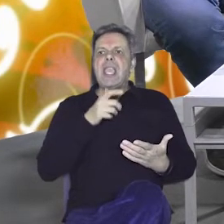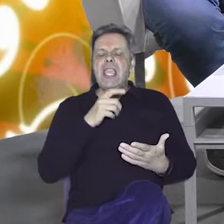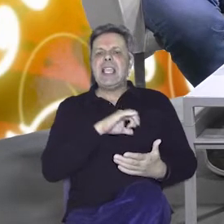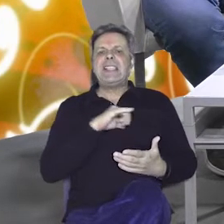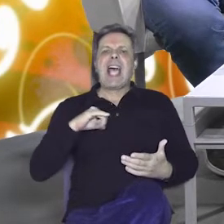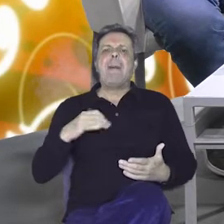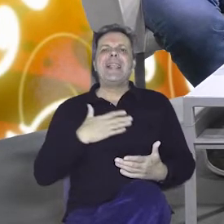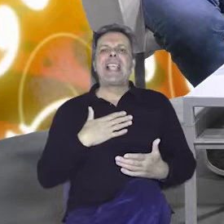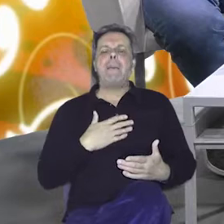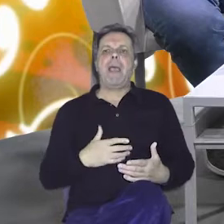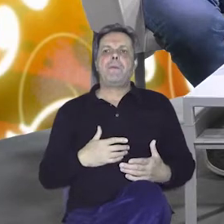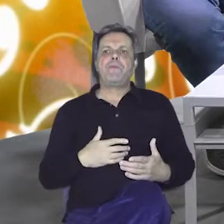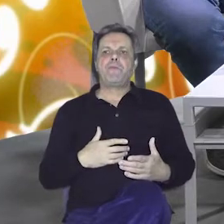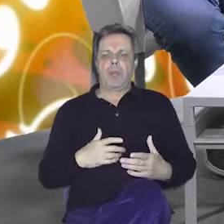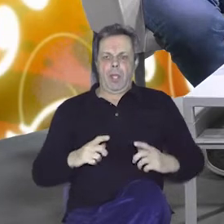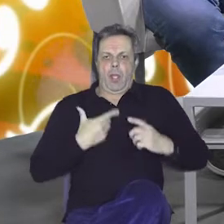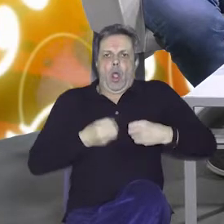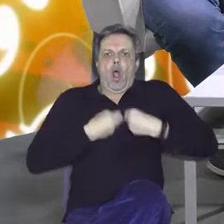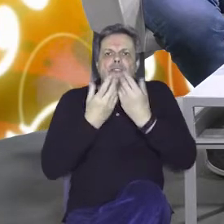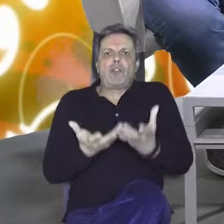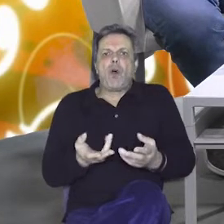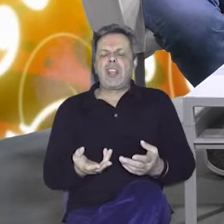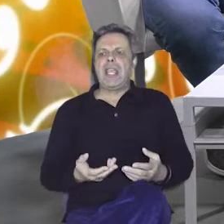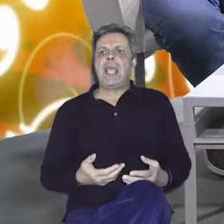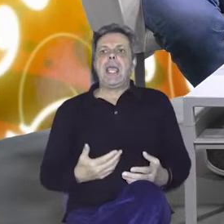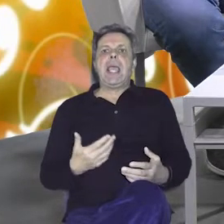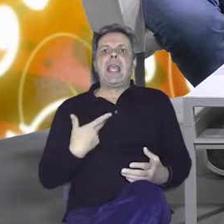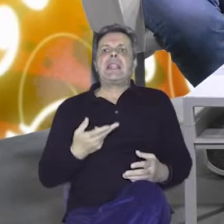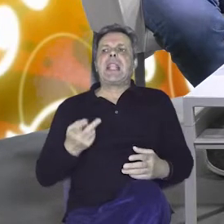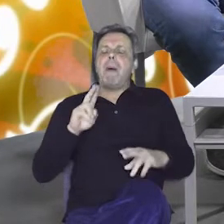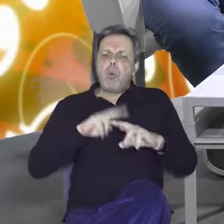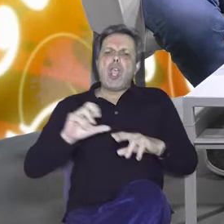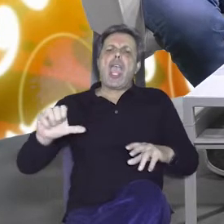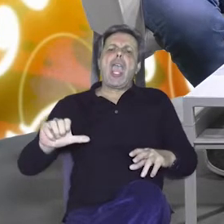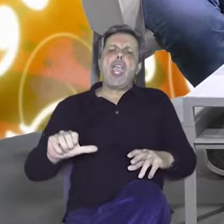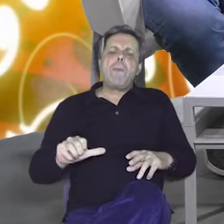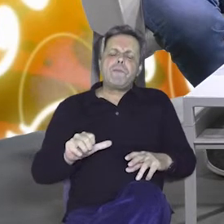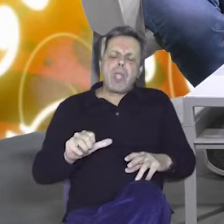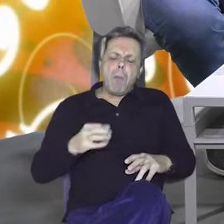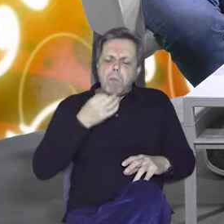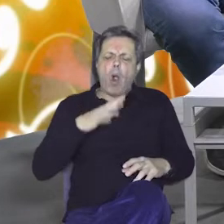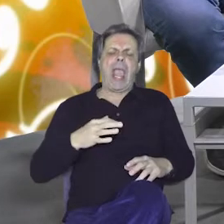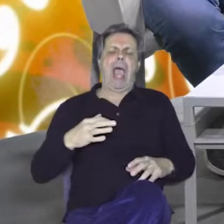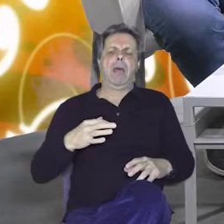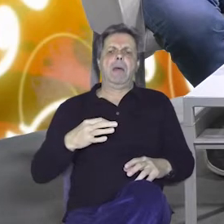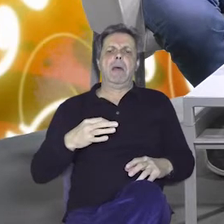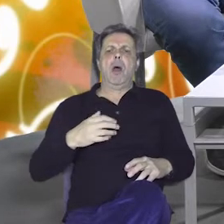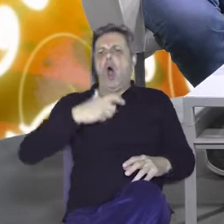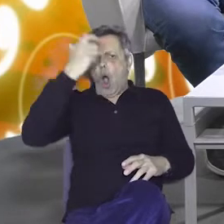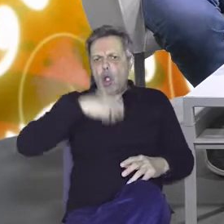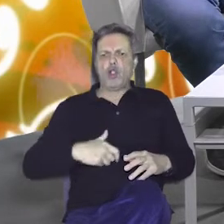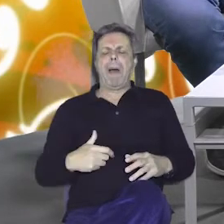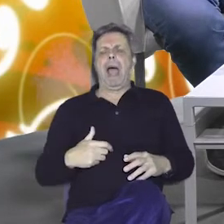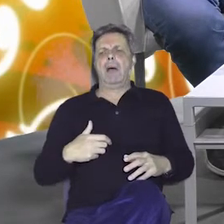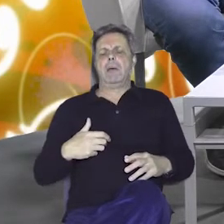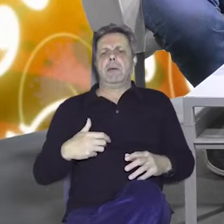stvari oživotvoriti, da bude još životniji, da profesija mu bude bolja, uspješnija, zahvaljujući svojim pacijentima s